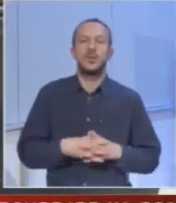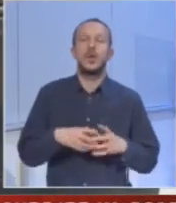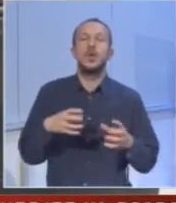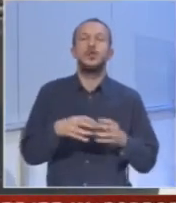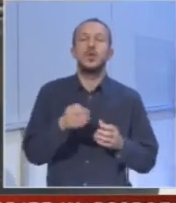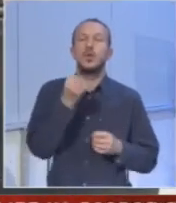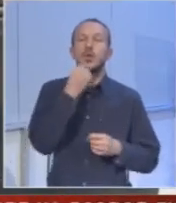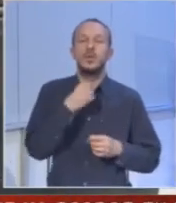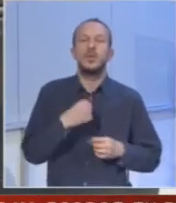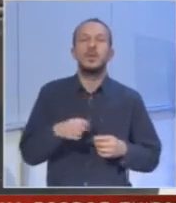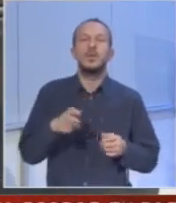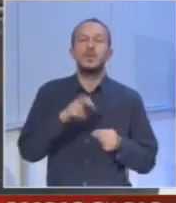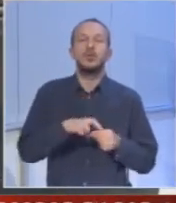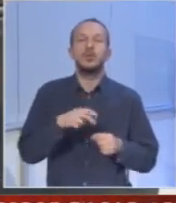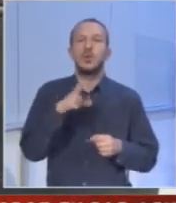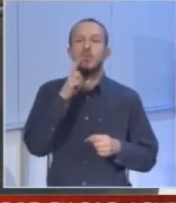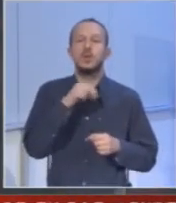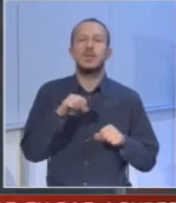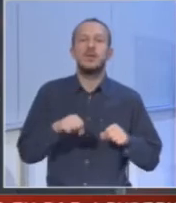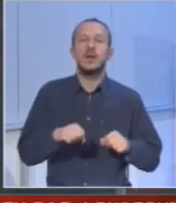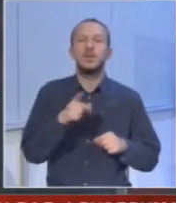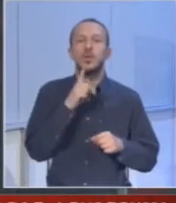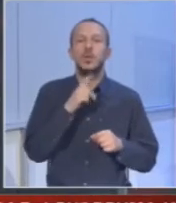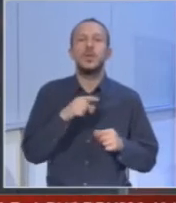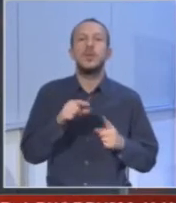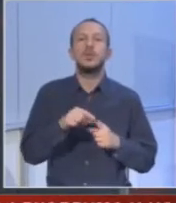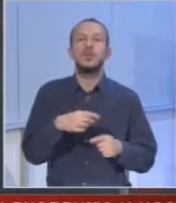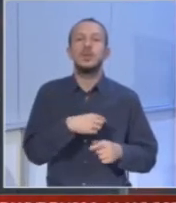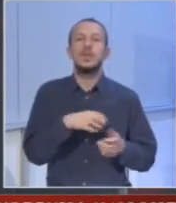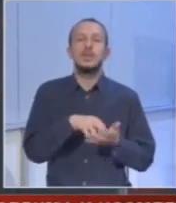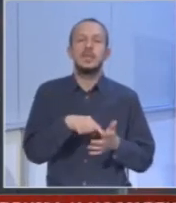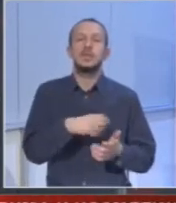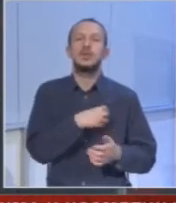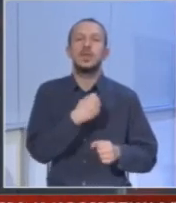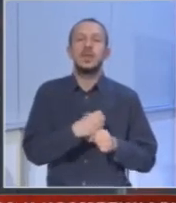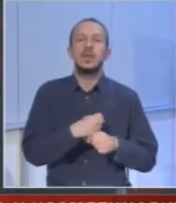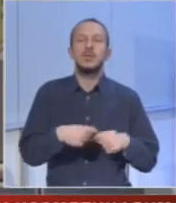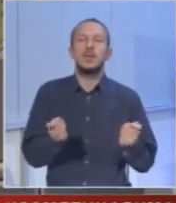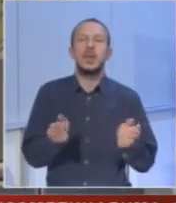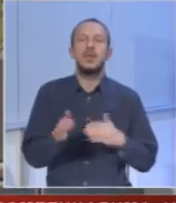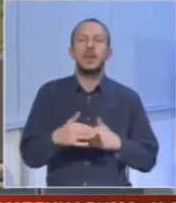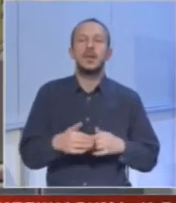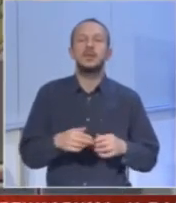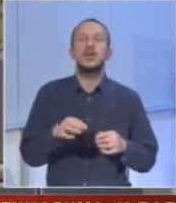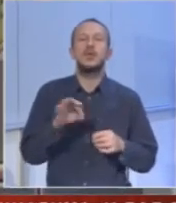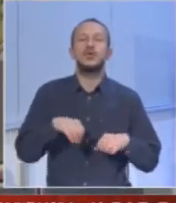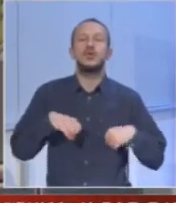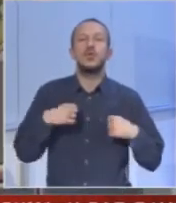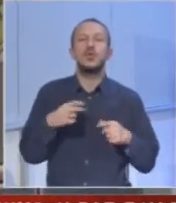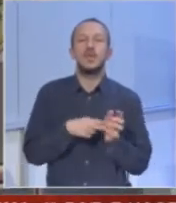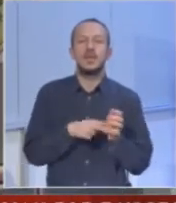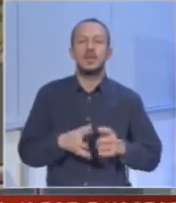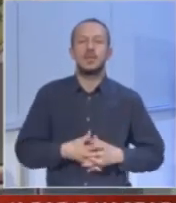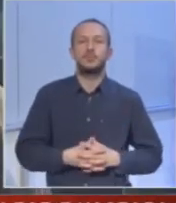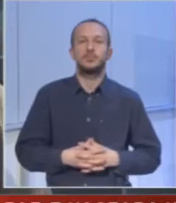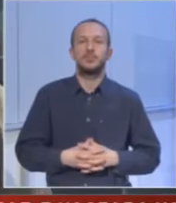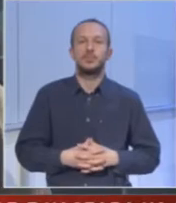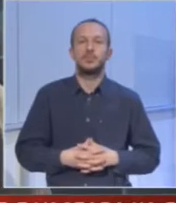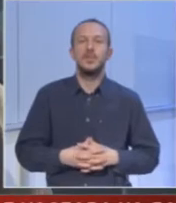Udruženju poljoprivrednika pridružila se opštinska vlast koja je posredstvom Centra za socijalni rad podijelila pakete osnovnih životnih